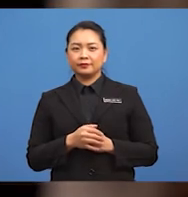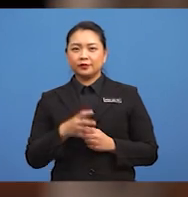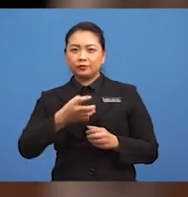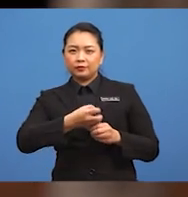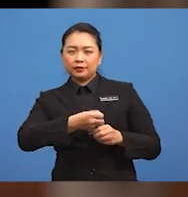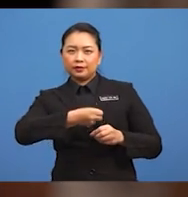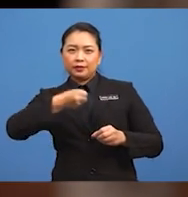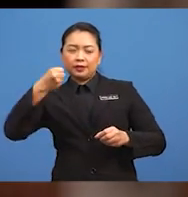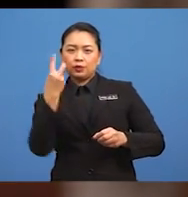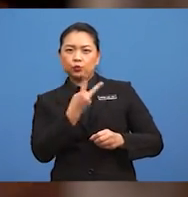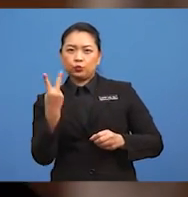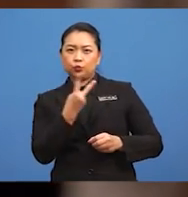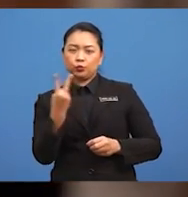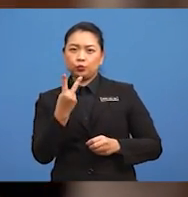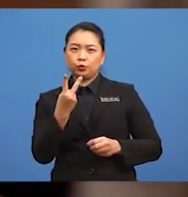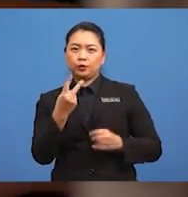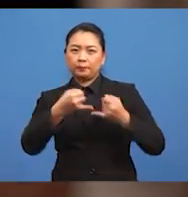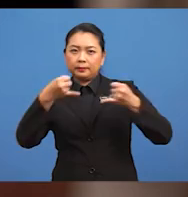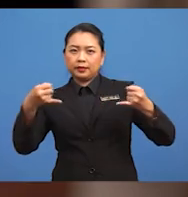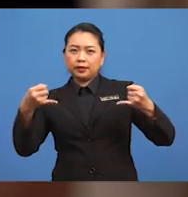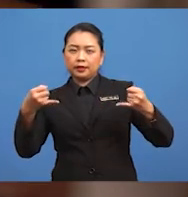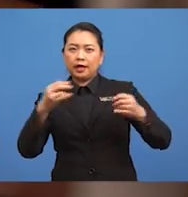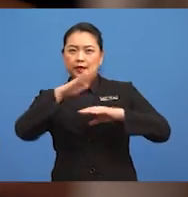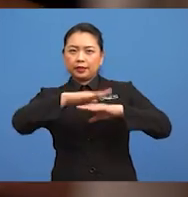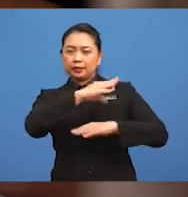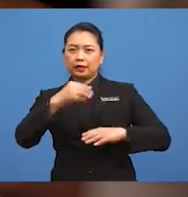Tarik kedua-dua benang atas dan bawah